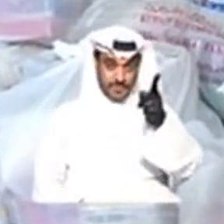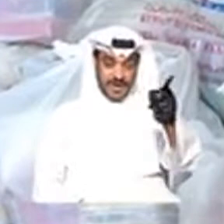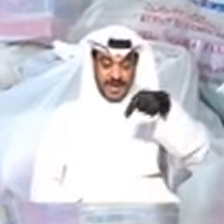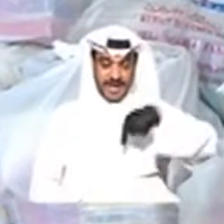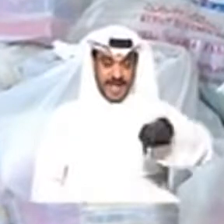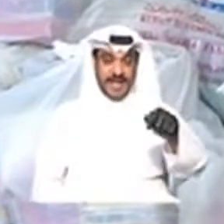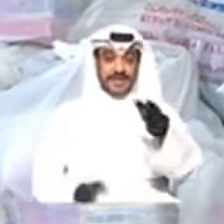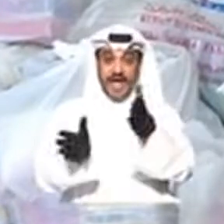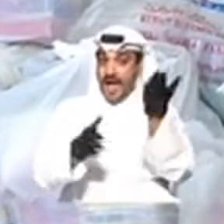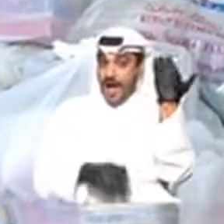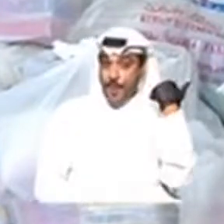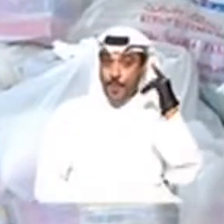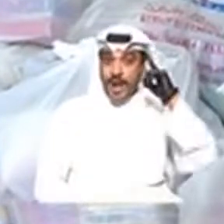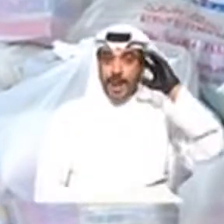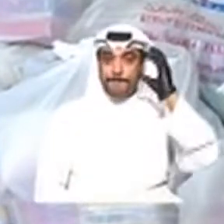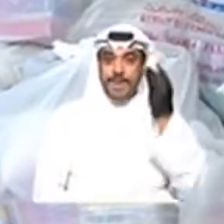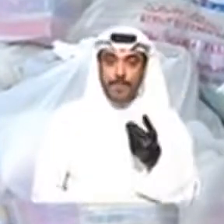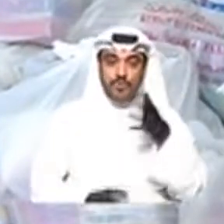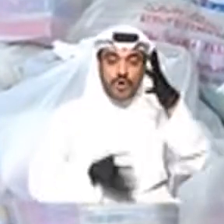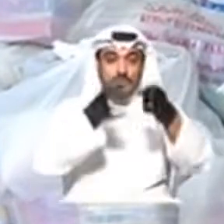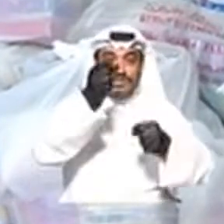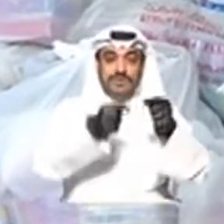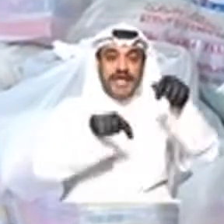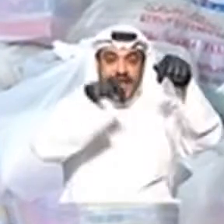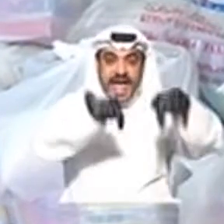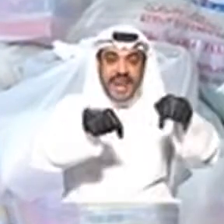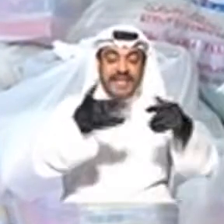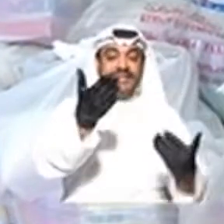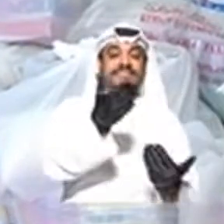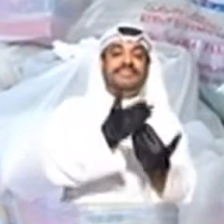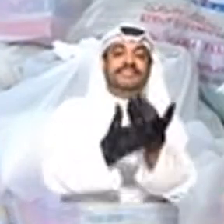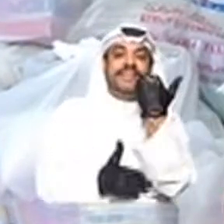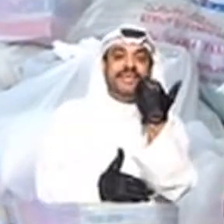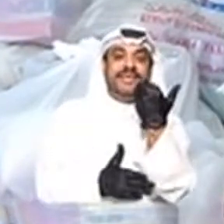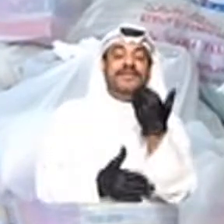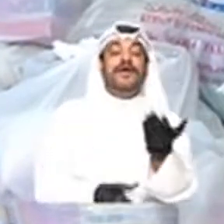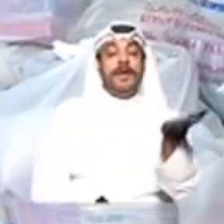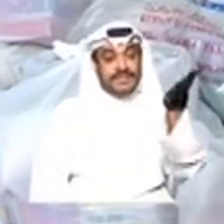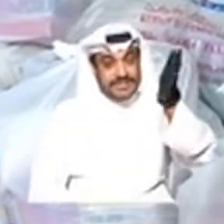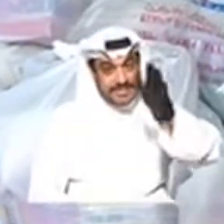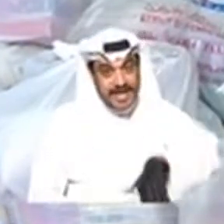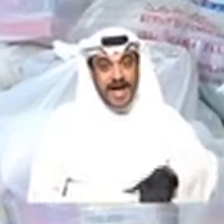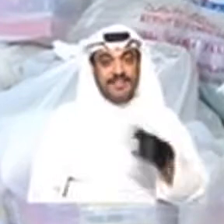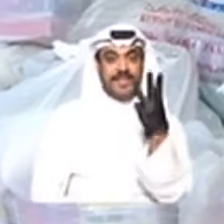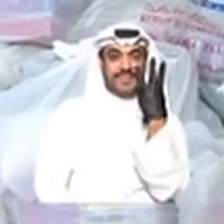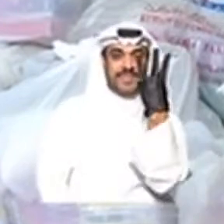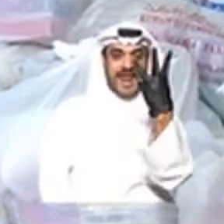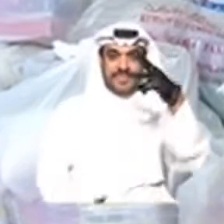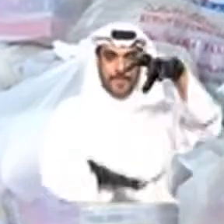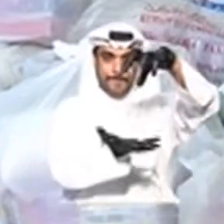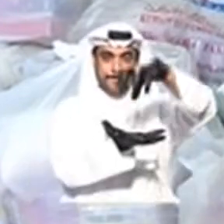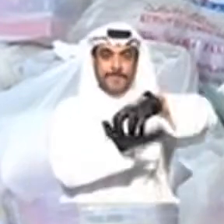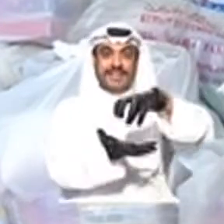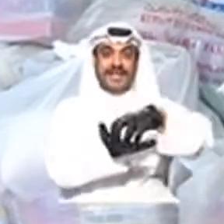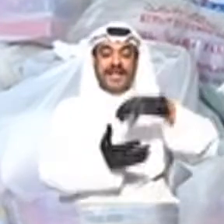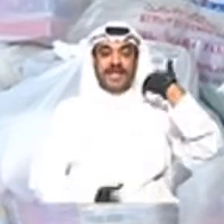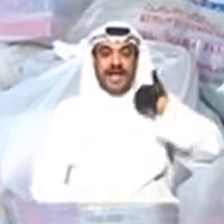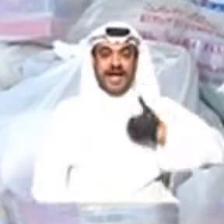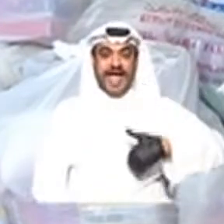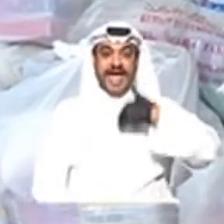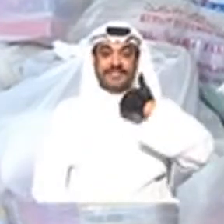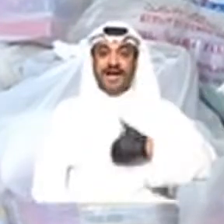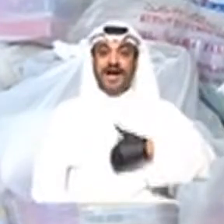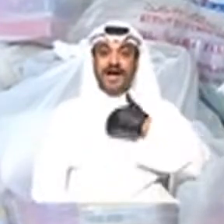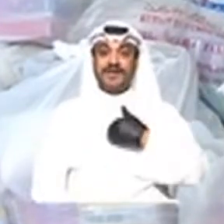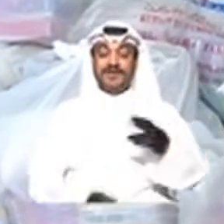أما الآن مع دخول هذه المناطق الجديدة لدائرة العزل فإن سياسة جمعية الهلال الأحمر الكويتي تغيرت،